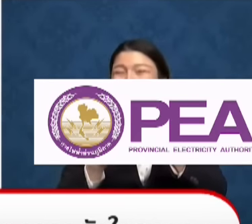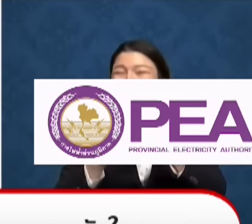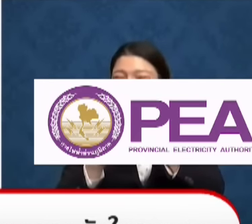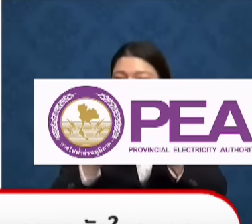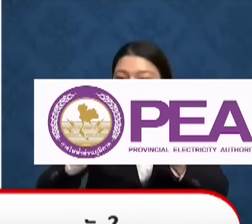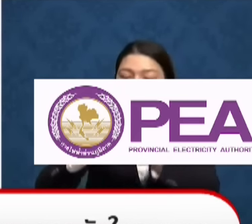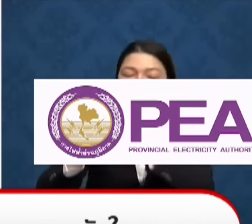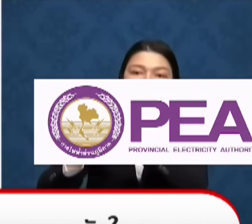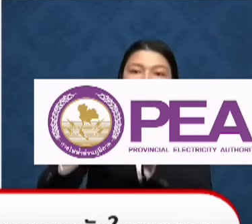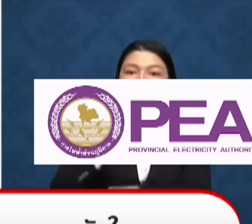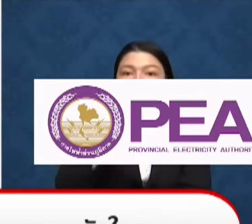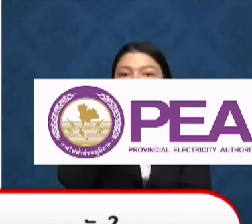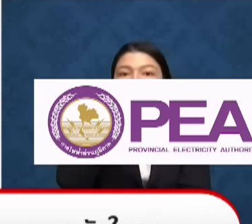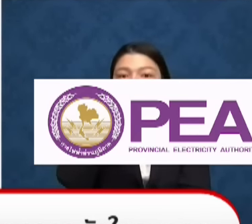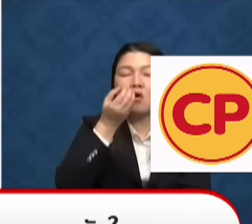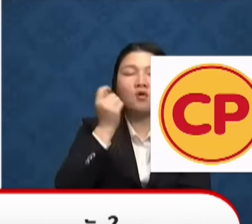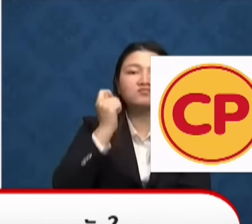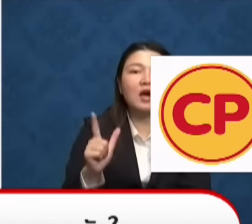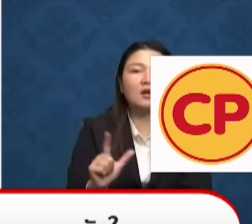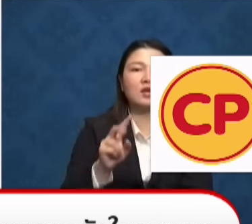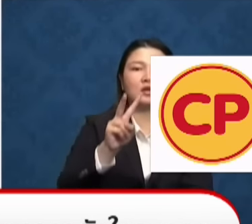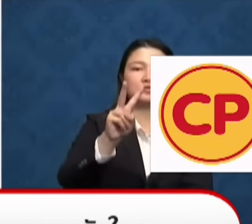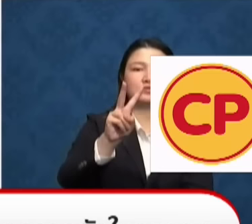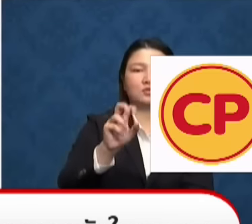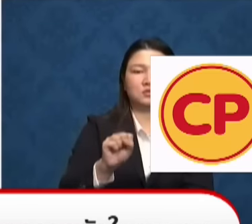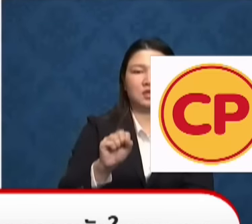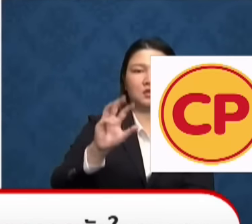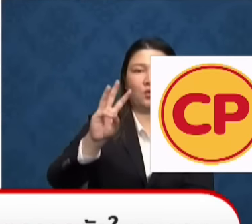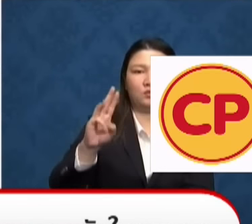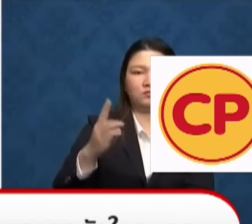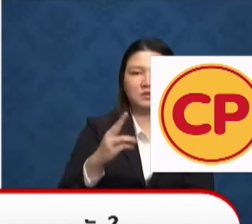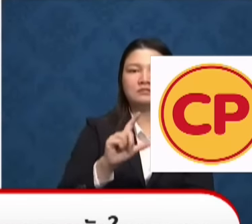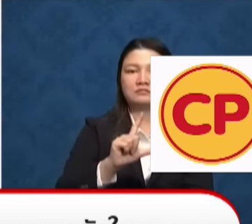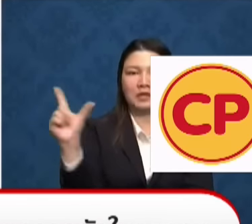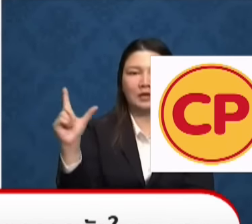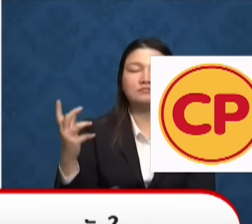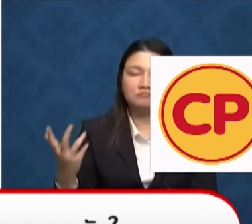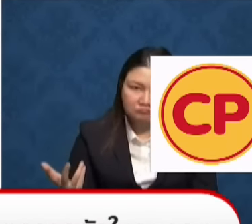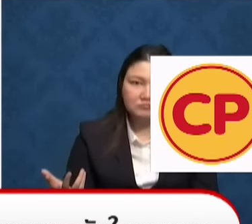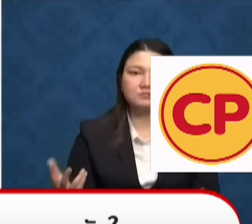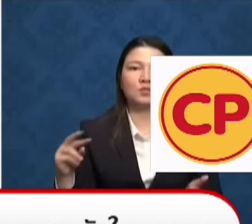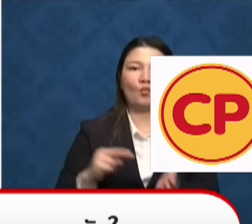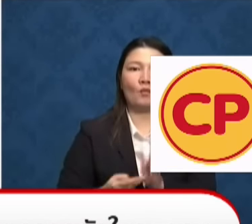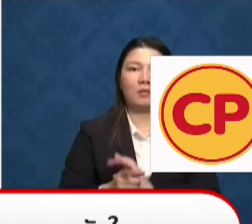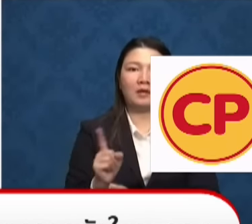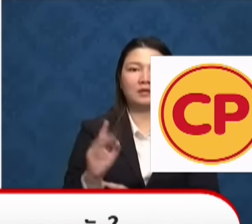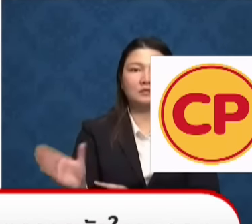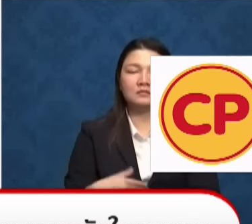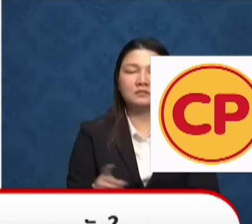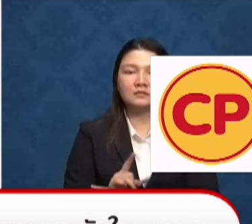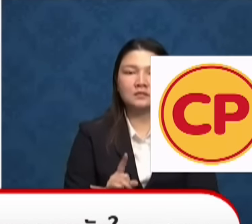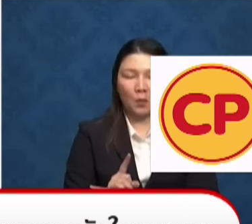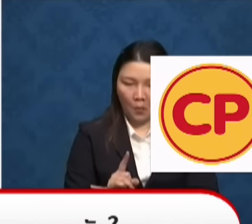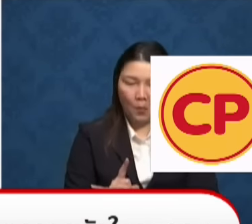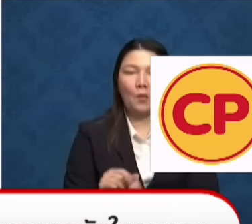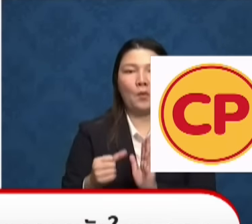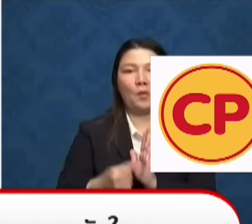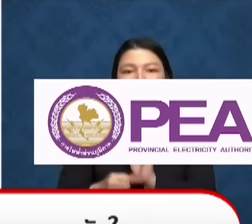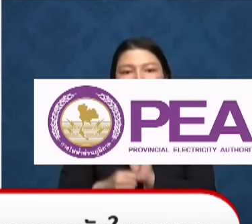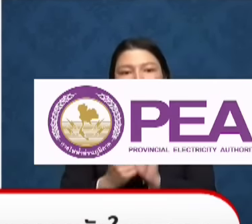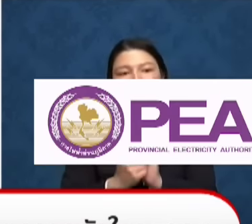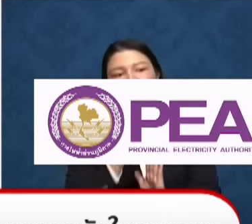ายไม่น้อยกว่า 260,000 ล้านบาททั้งนี้ยังไม่ต้องพูดถึงการชำระคืนหนี้ให้กับสถ